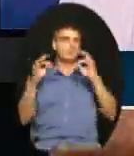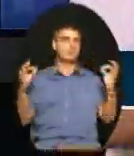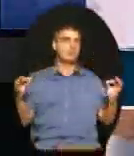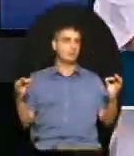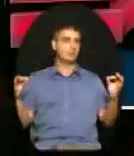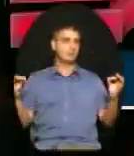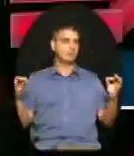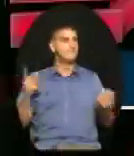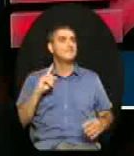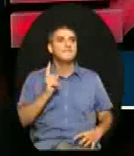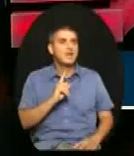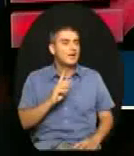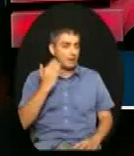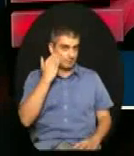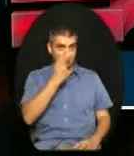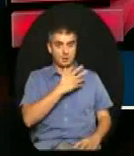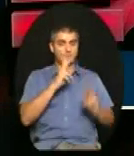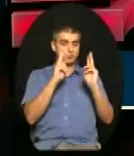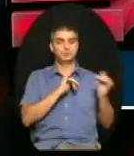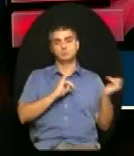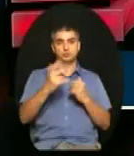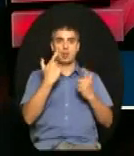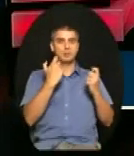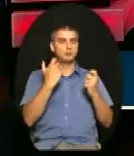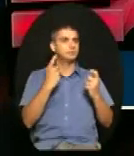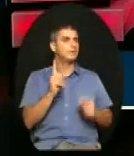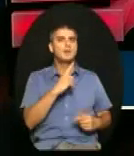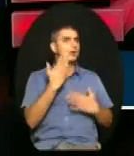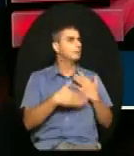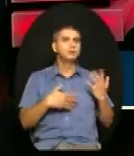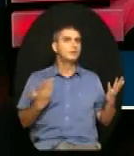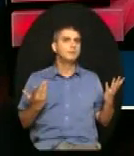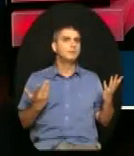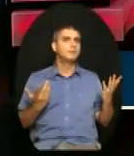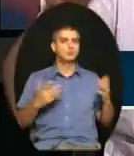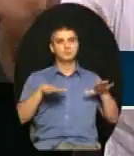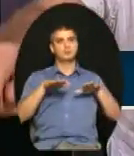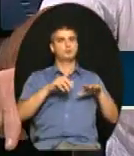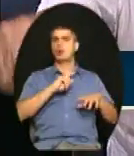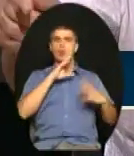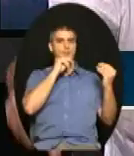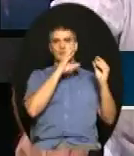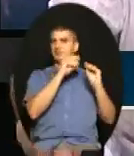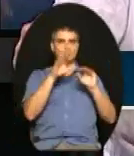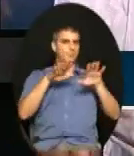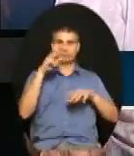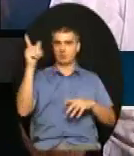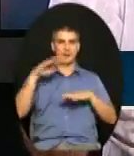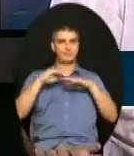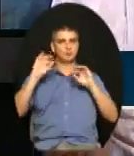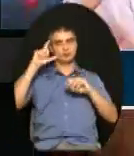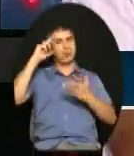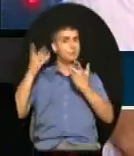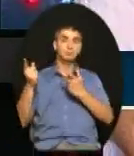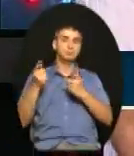כלכלי, ושאמריקאים עוצרים משלוח נשק, ובסוף לאן הגענו, שהממשלה לא מדברת עם הממשלה המתונה של